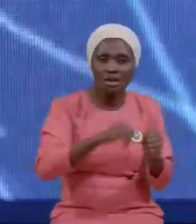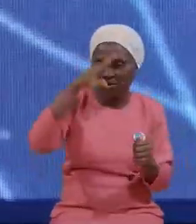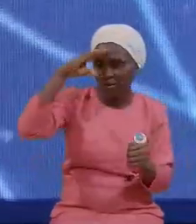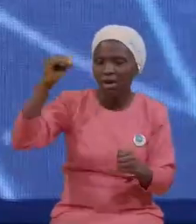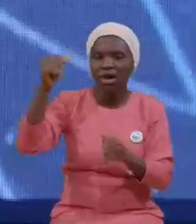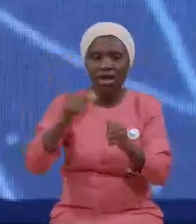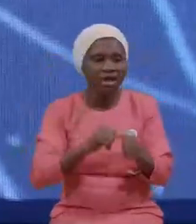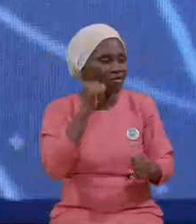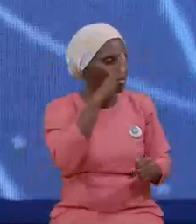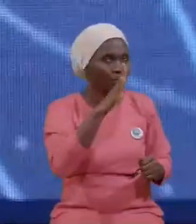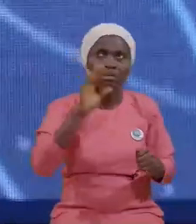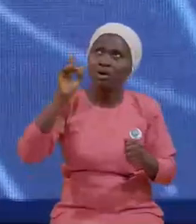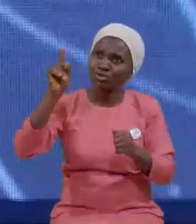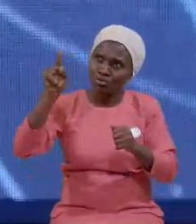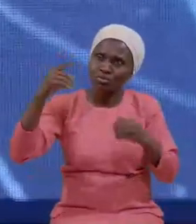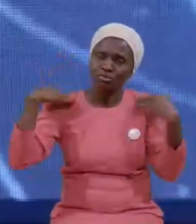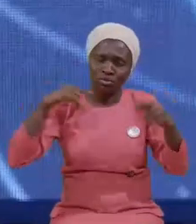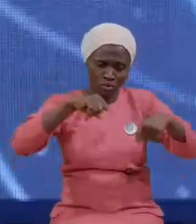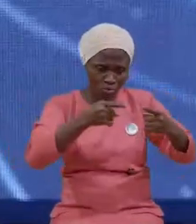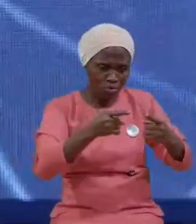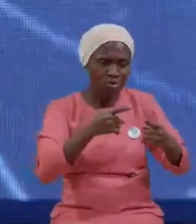Va dire à toute personne sur la terre.